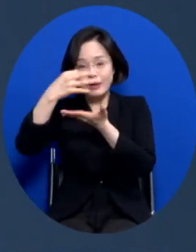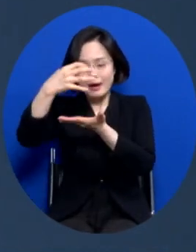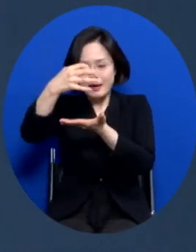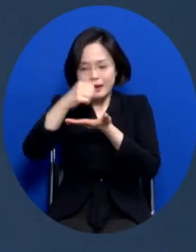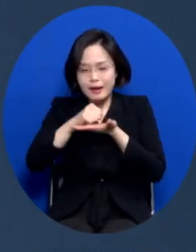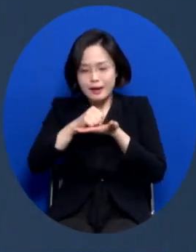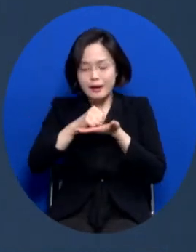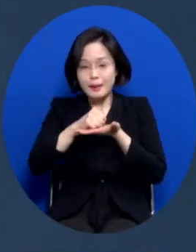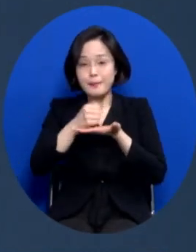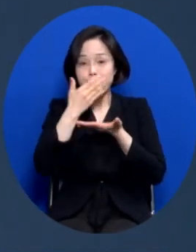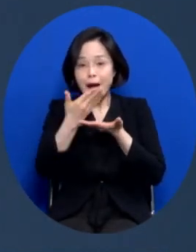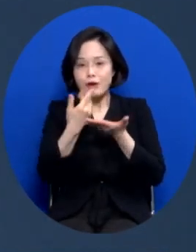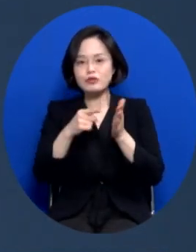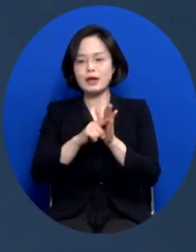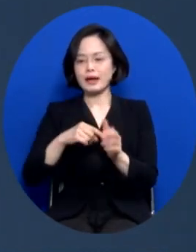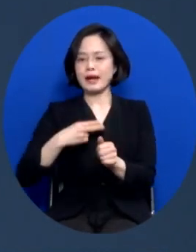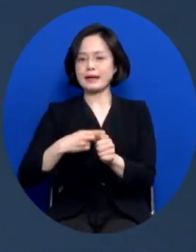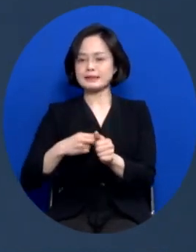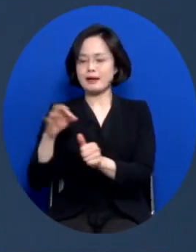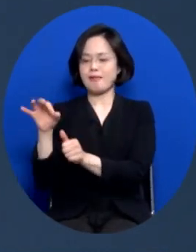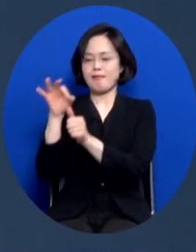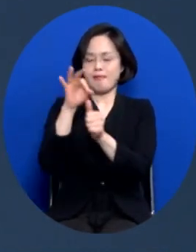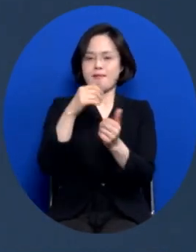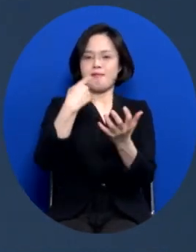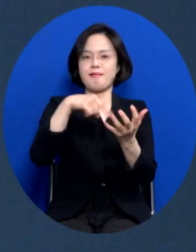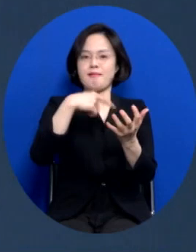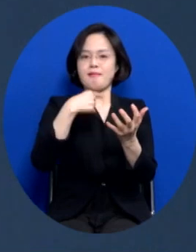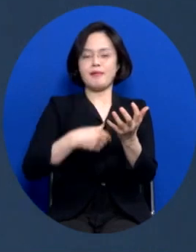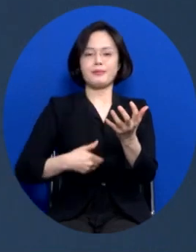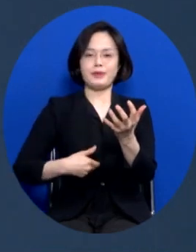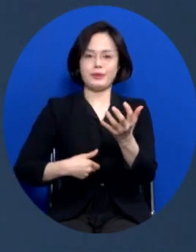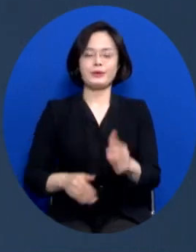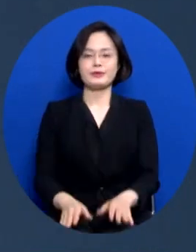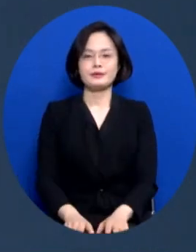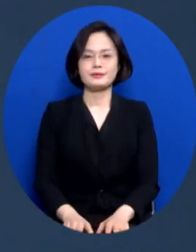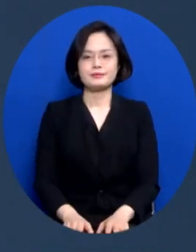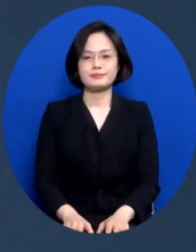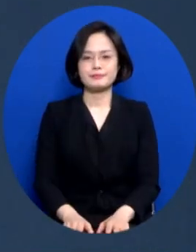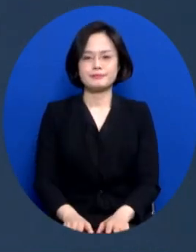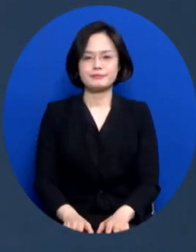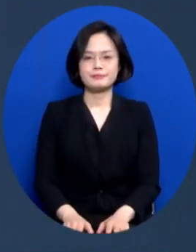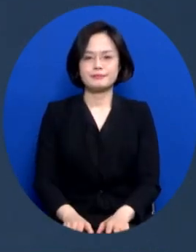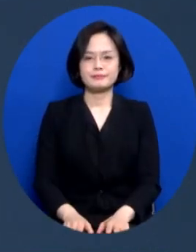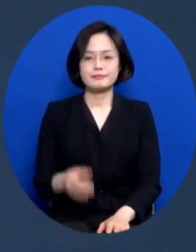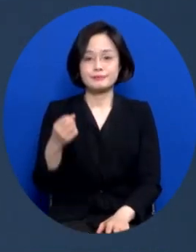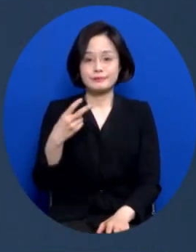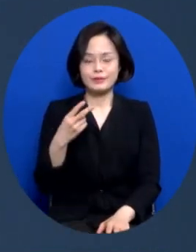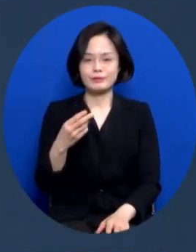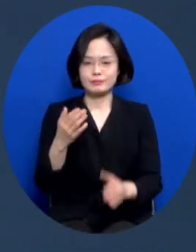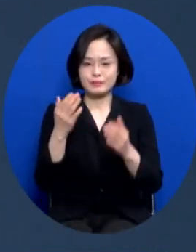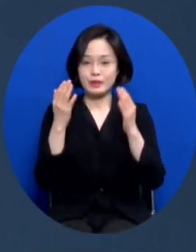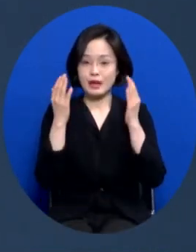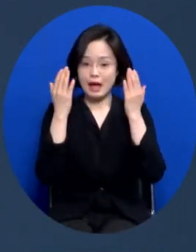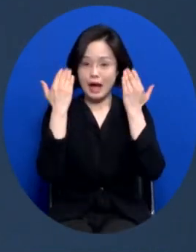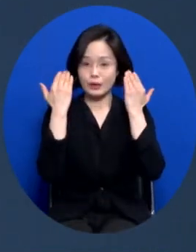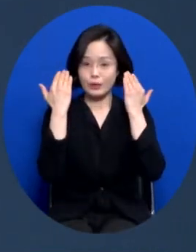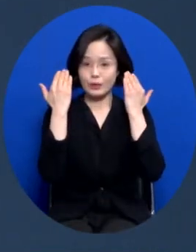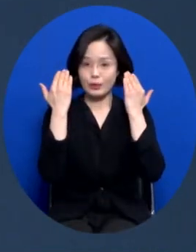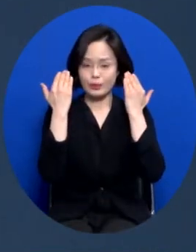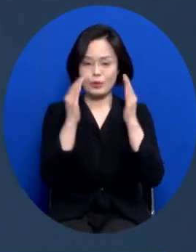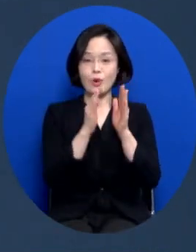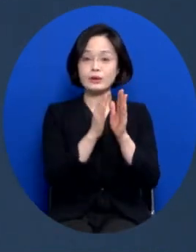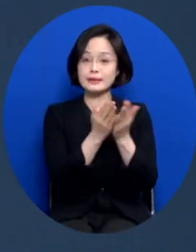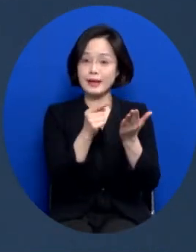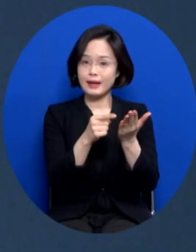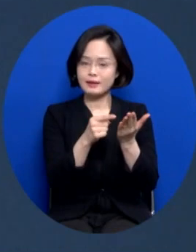또 우리 교단마다 공과나 커리큘럼을이 시대에 맞도록 개정해